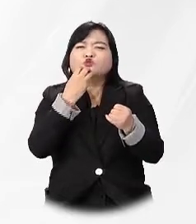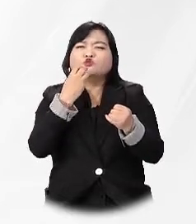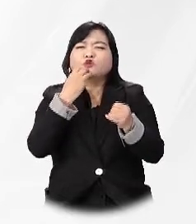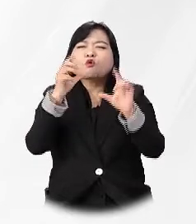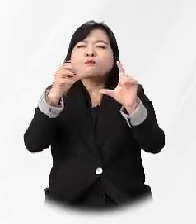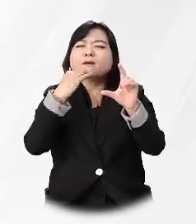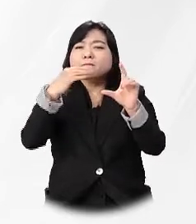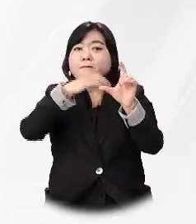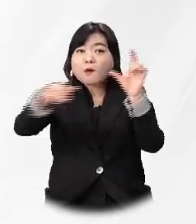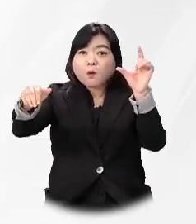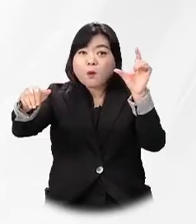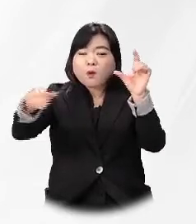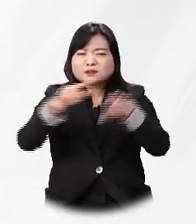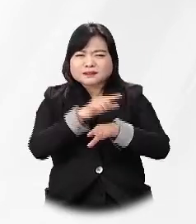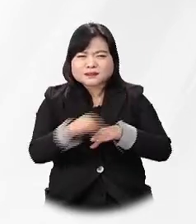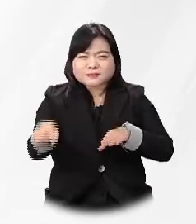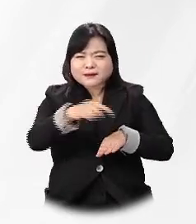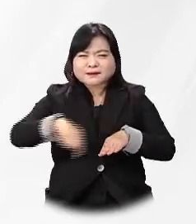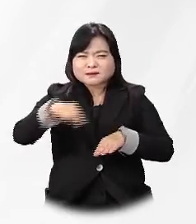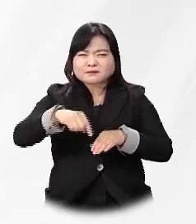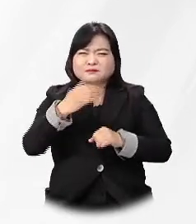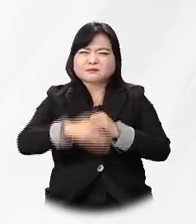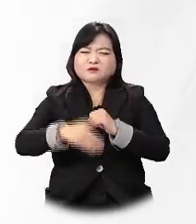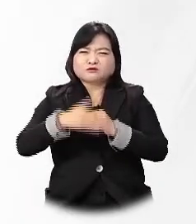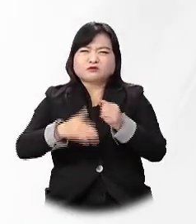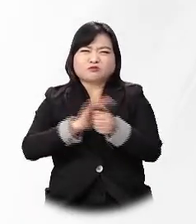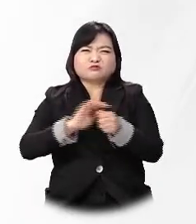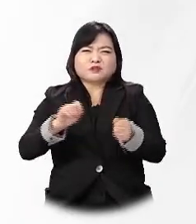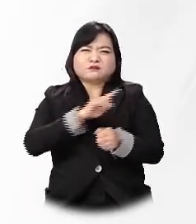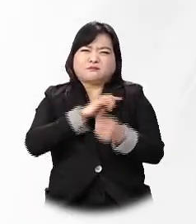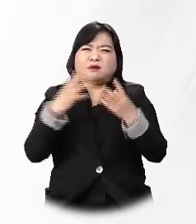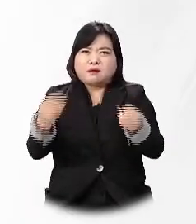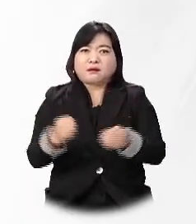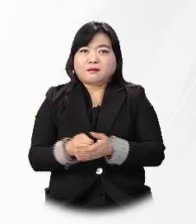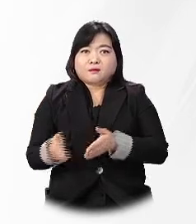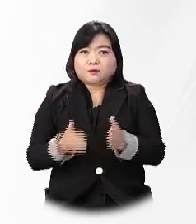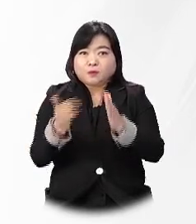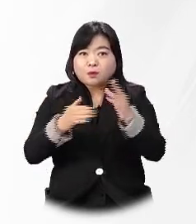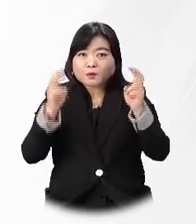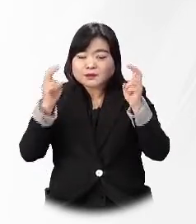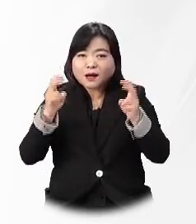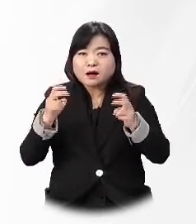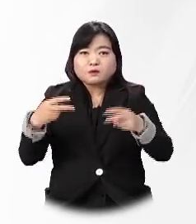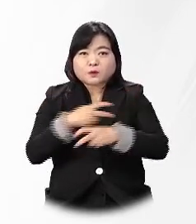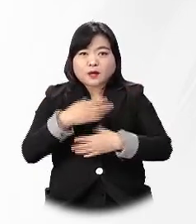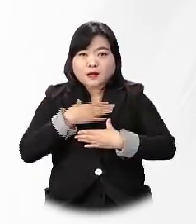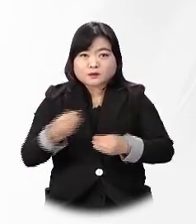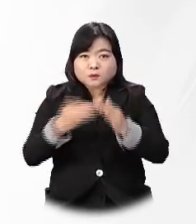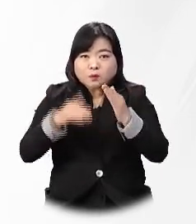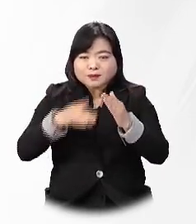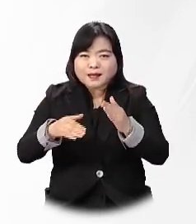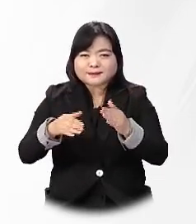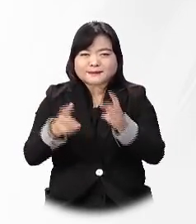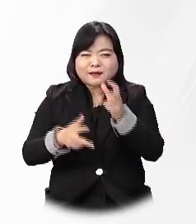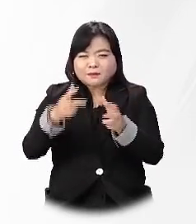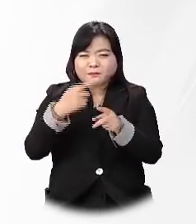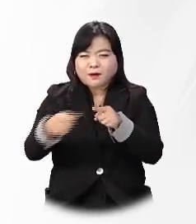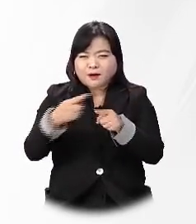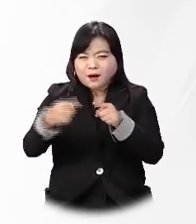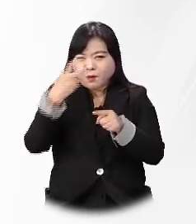빼면 비수도권 지역에서는 가장 많습니다. 도로공사와 교통안전공단,